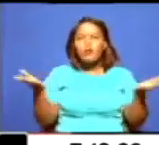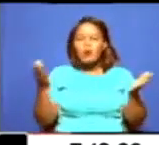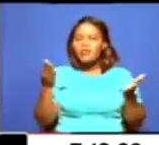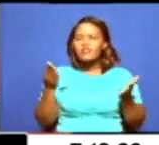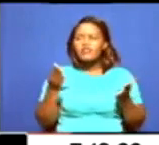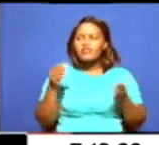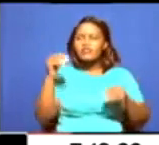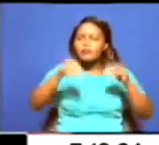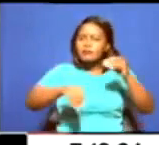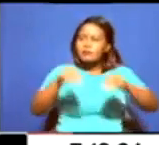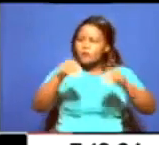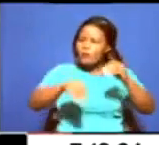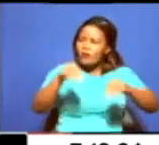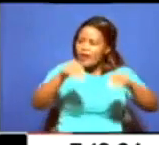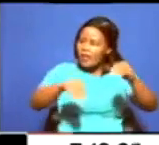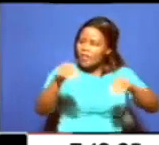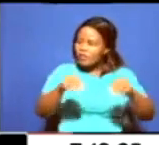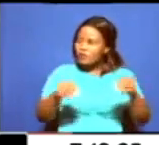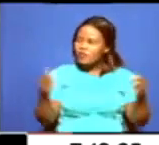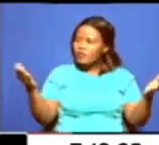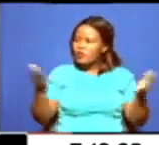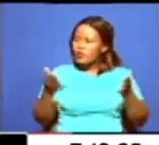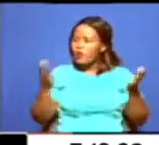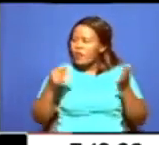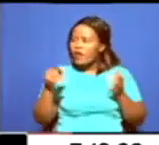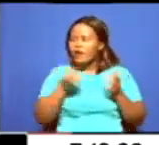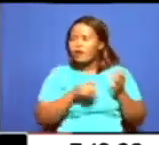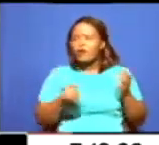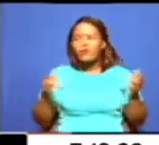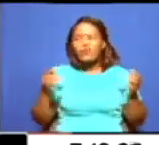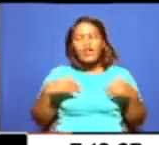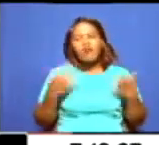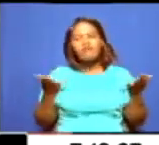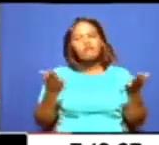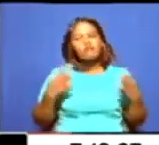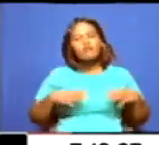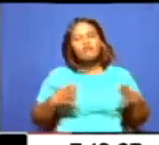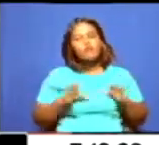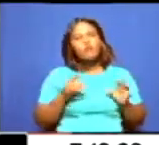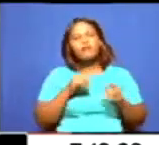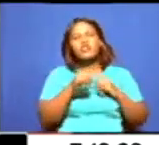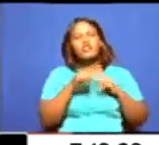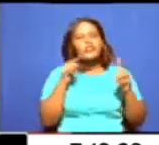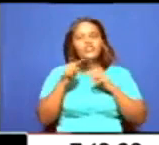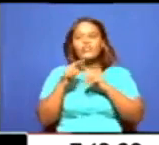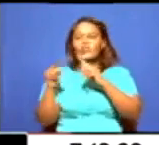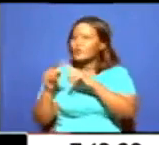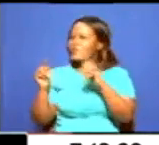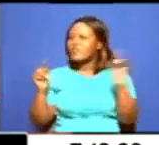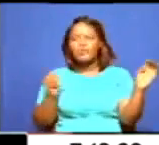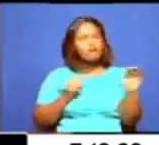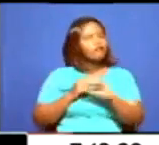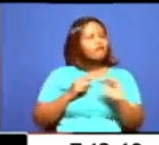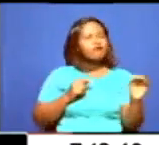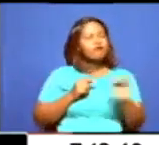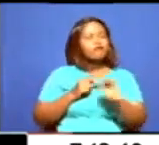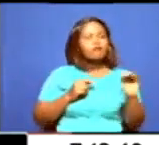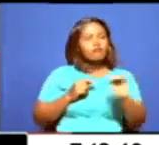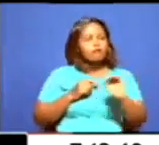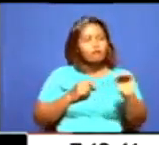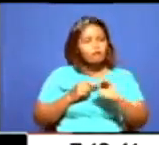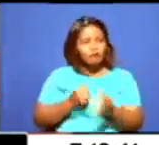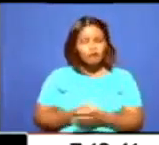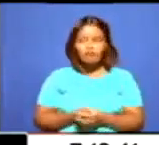ambaye sisi tunataka, ambaye hatukutakuwa na umwagikaji wa damu hata kidogo. Asante sana. Haya, yeah. Wacha pia nijumuike